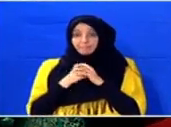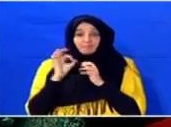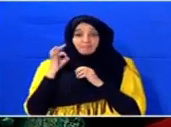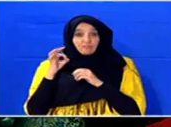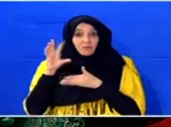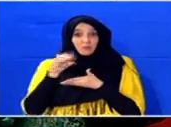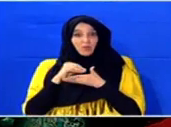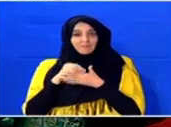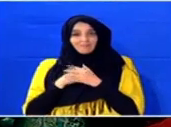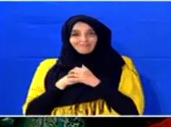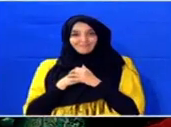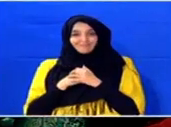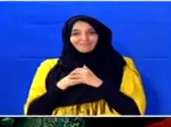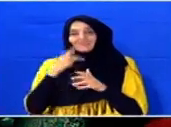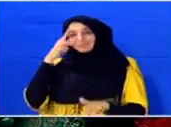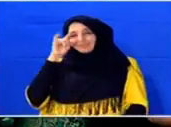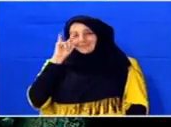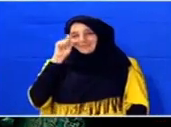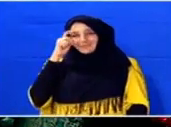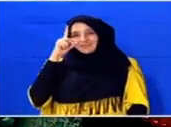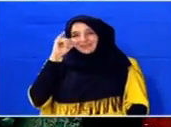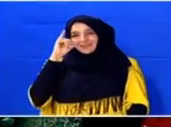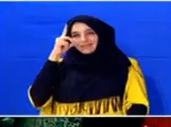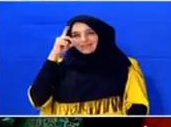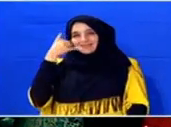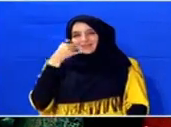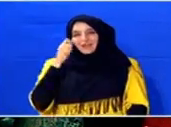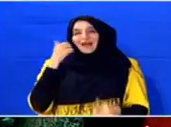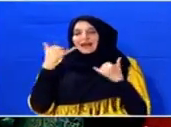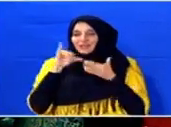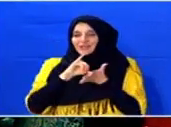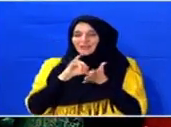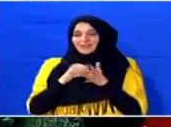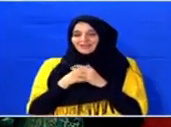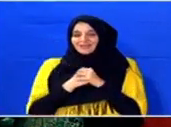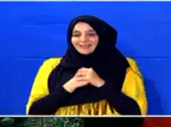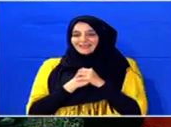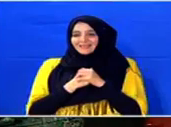من العاصمه خديجه سلام عليكم خديجه خديجه